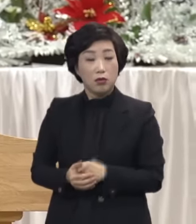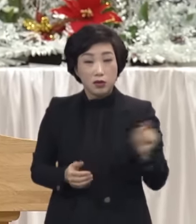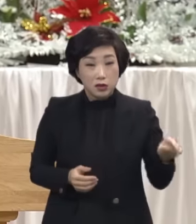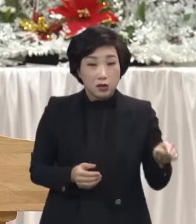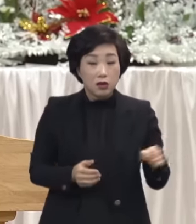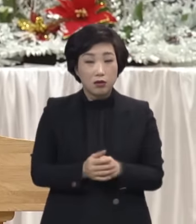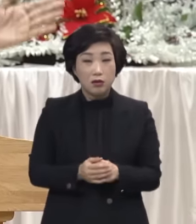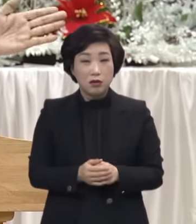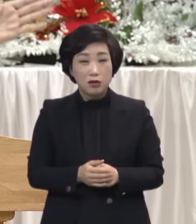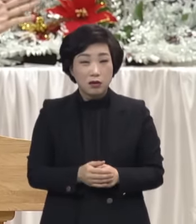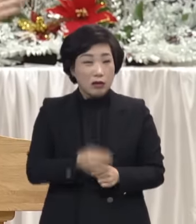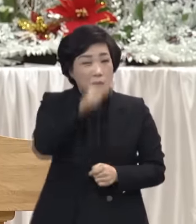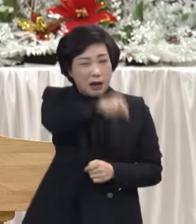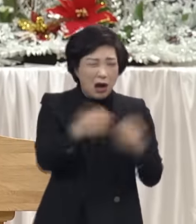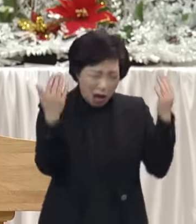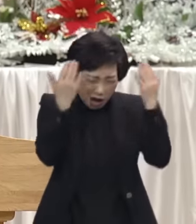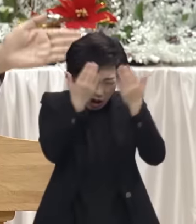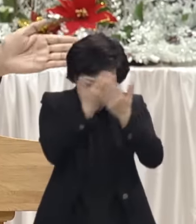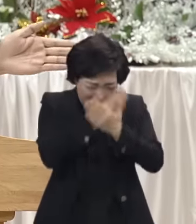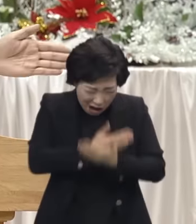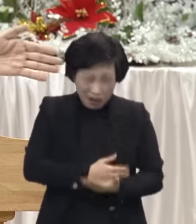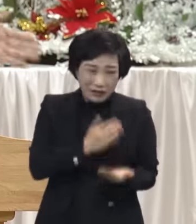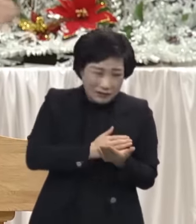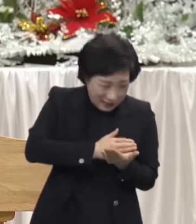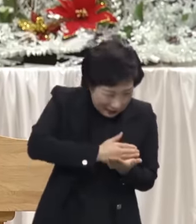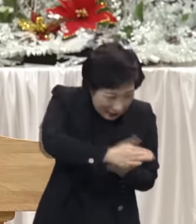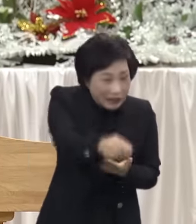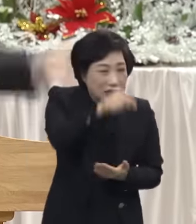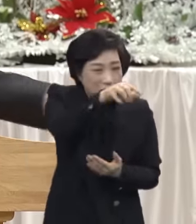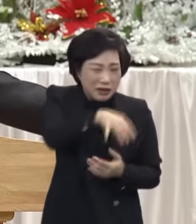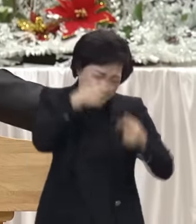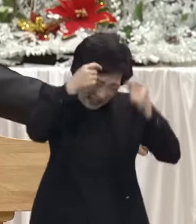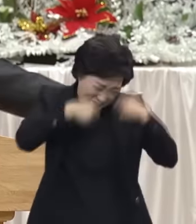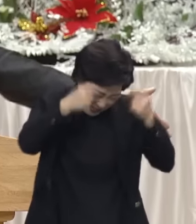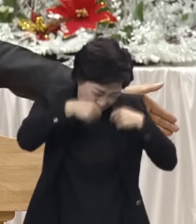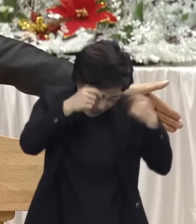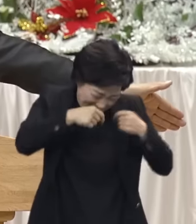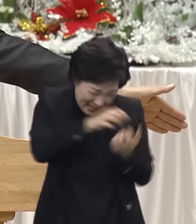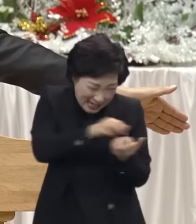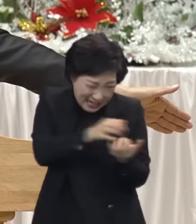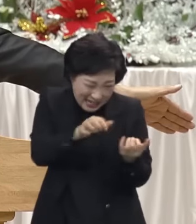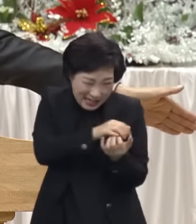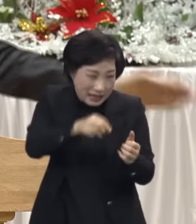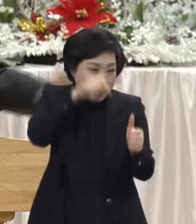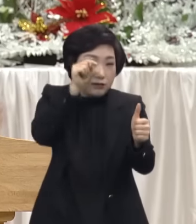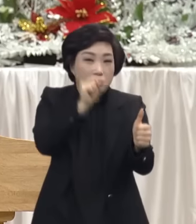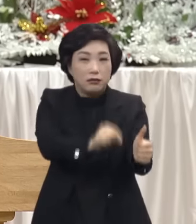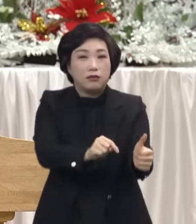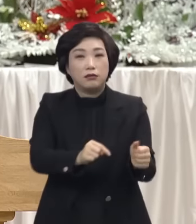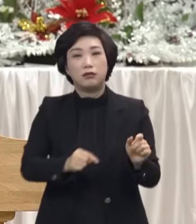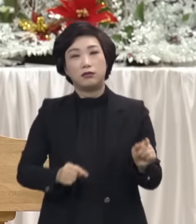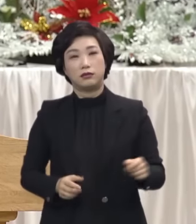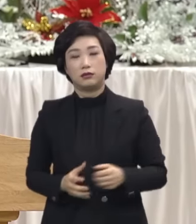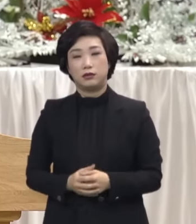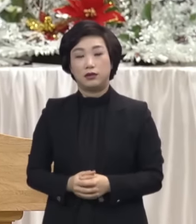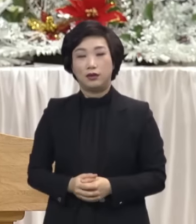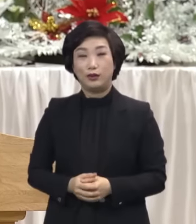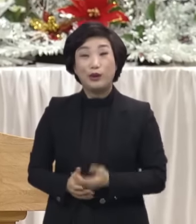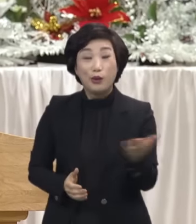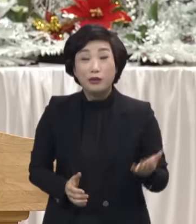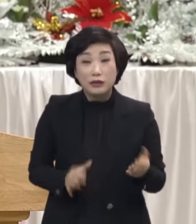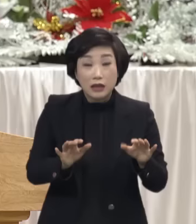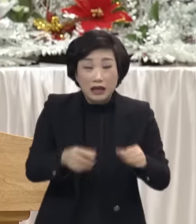저놈을 갓 어두운 곳에 내어쫓아 슬피 울며 이를 갈미껴라. 왜